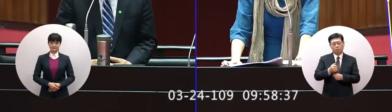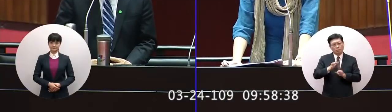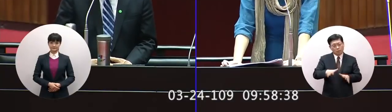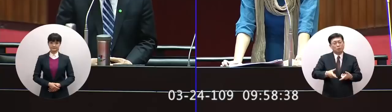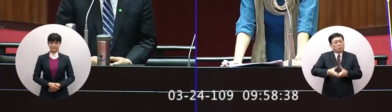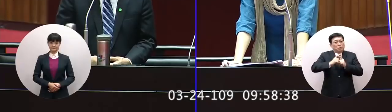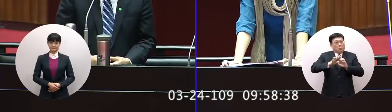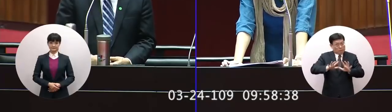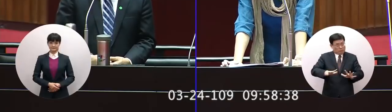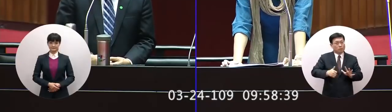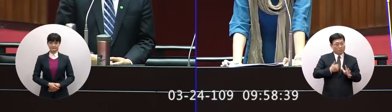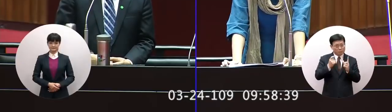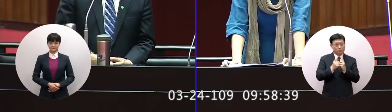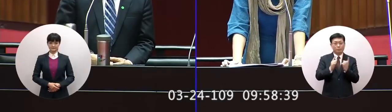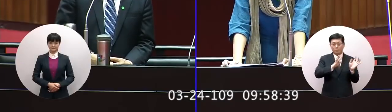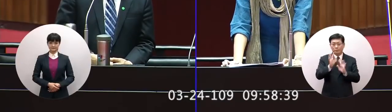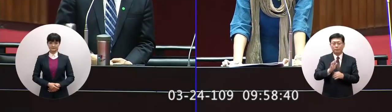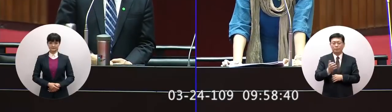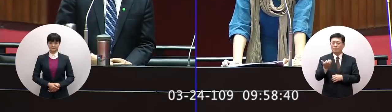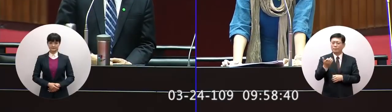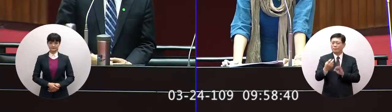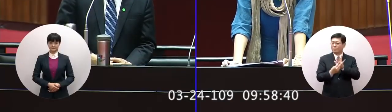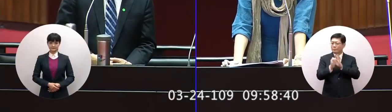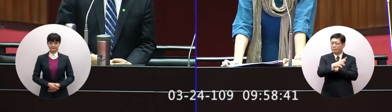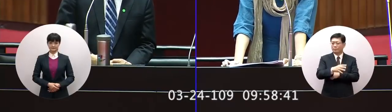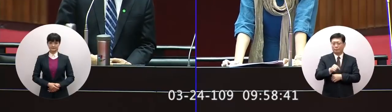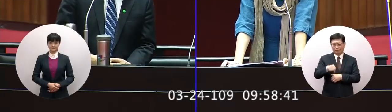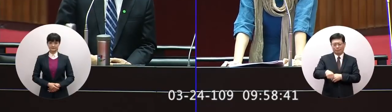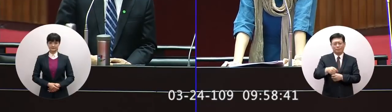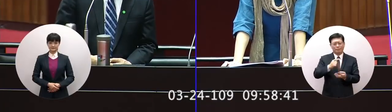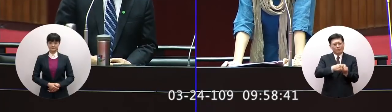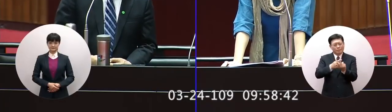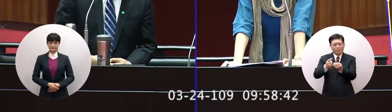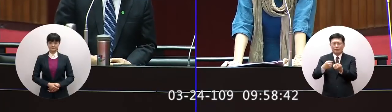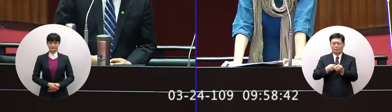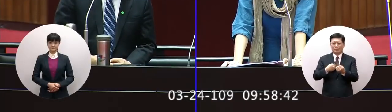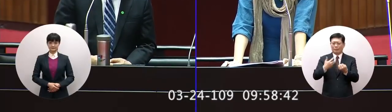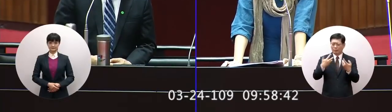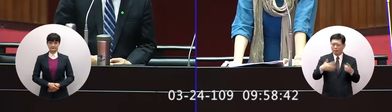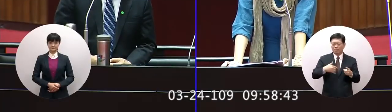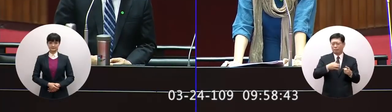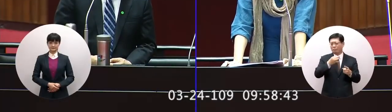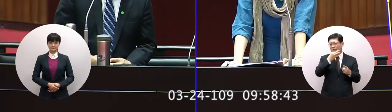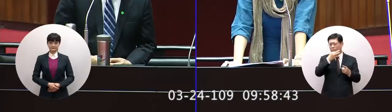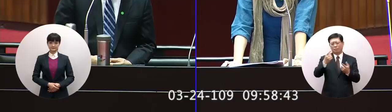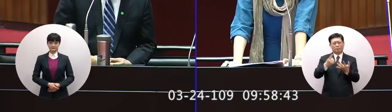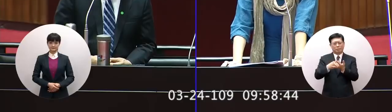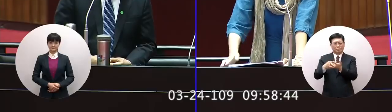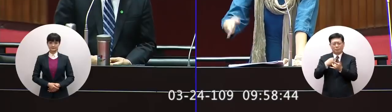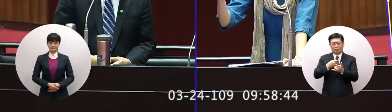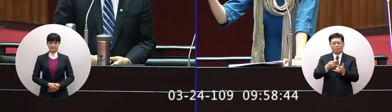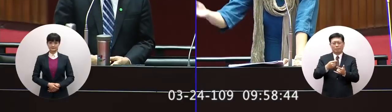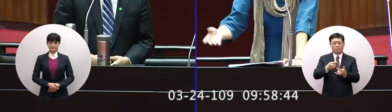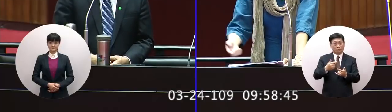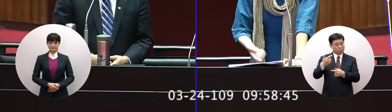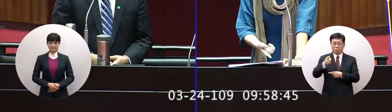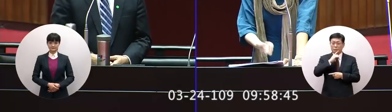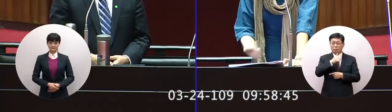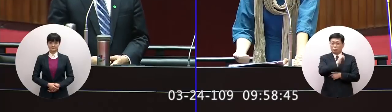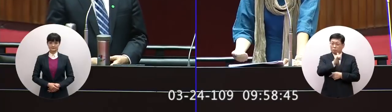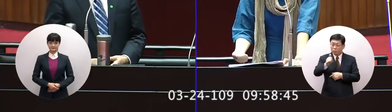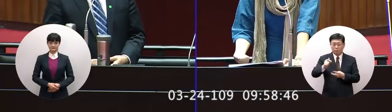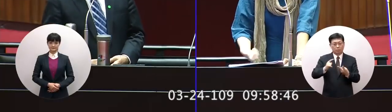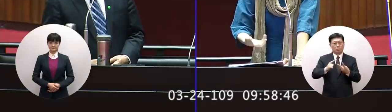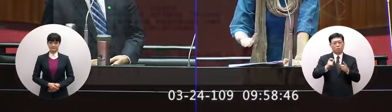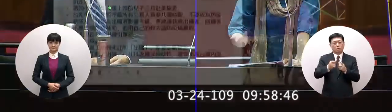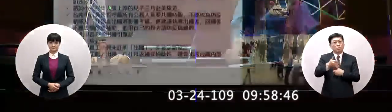回到现实面，现实面就是我刚刚讲的这些东西都成了很多防疫的破口。不只是啪啪走，